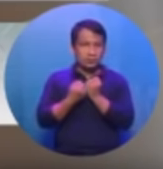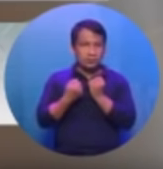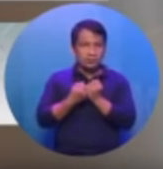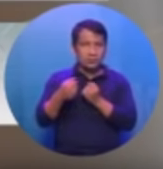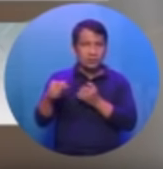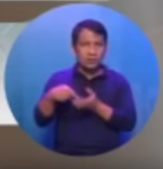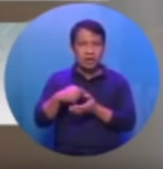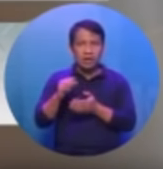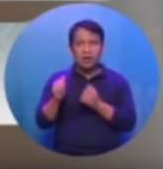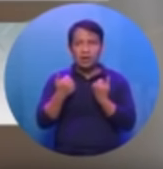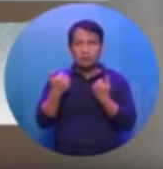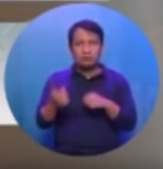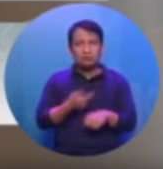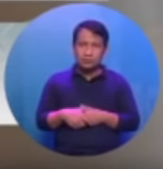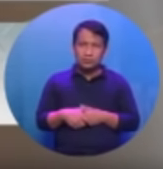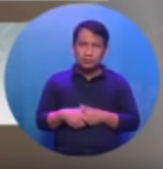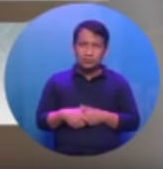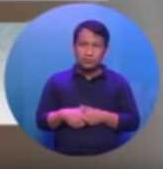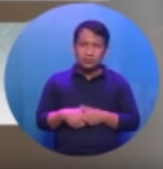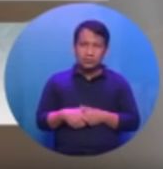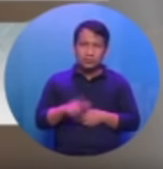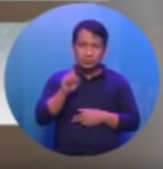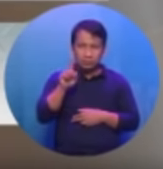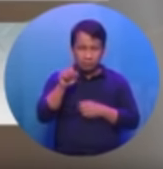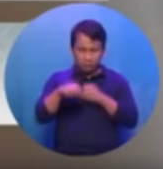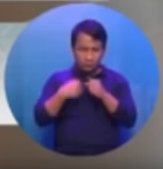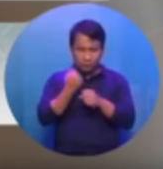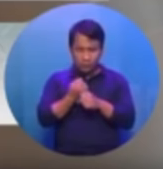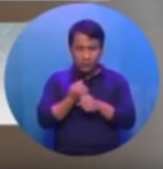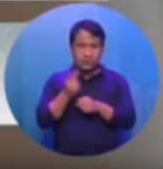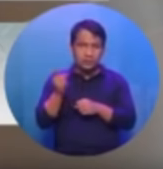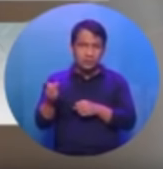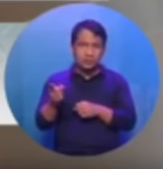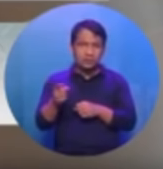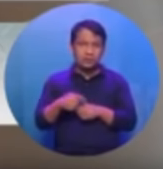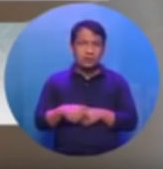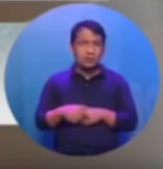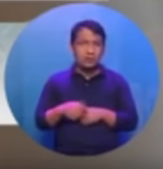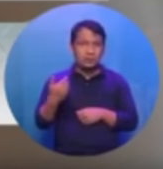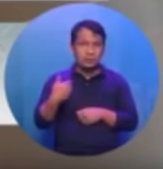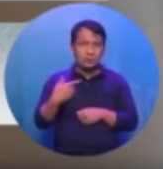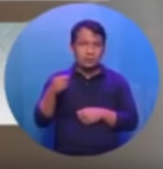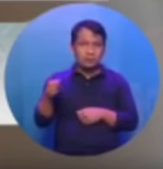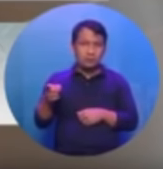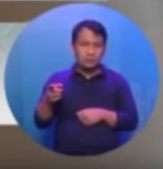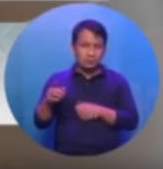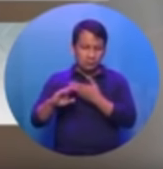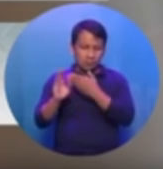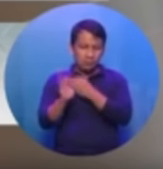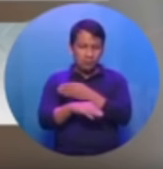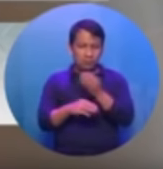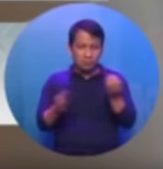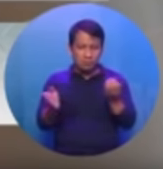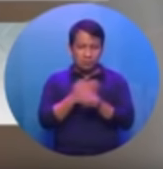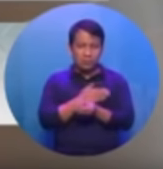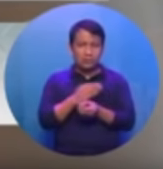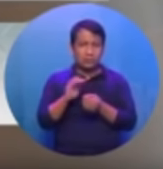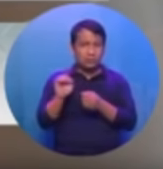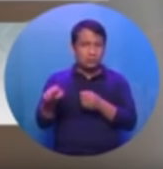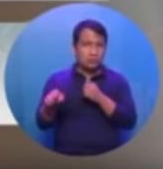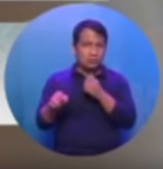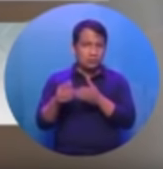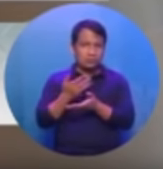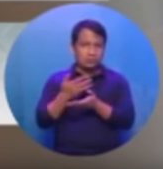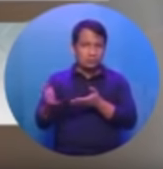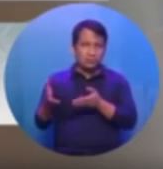sir. Gaano na katagal hindi po siya nagpapadala? Pag-1 year na po, sir. Ah, di kung ganun pala, dapat talaga mapauwi na siya. Ibig sabihin, wala na siyang pakinabang,